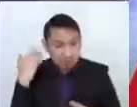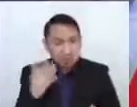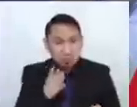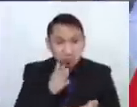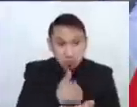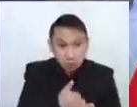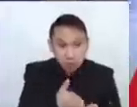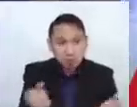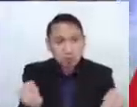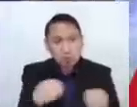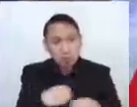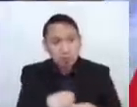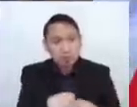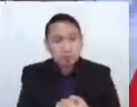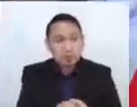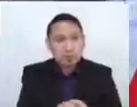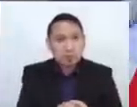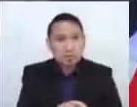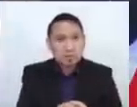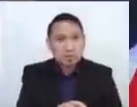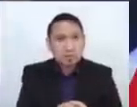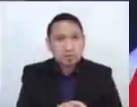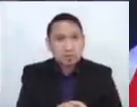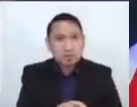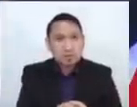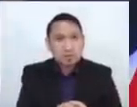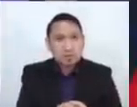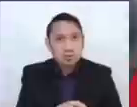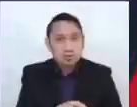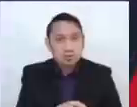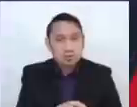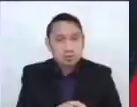Bank Building, sabi niya, trap!